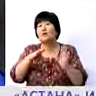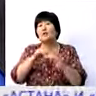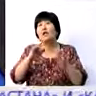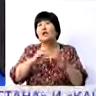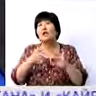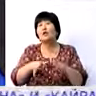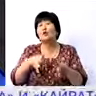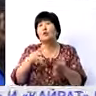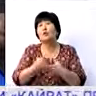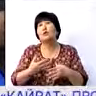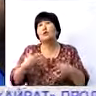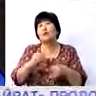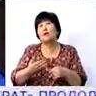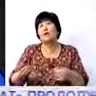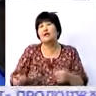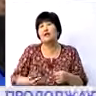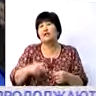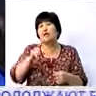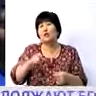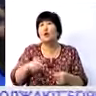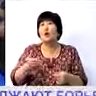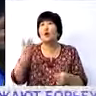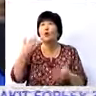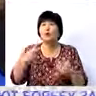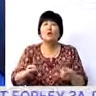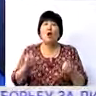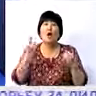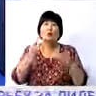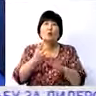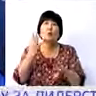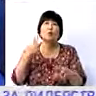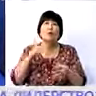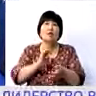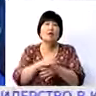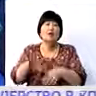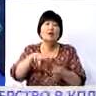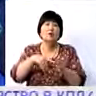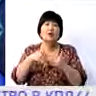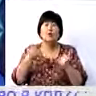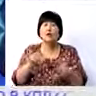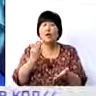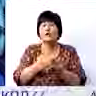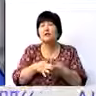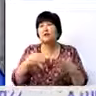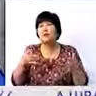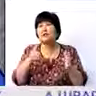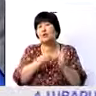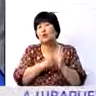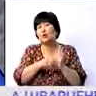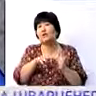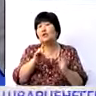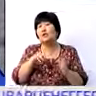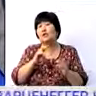электронной оплаты немного упростило жизнь потребителям. Ушли в прошлое огромные очереди и давка. По всему городу на сегодня установлено свыше 700